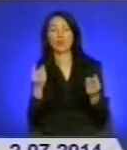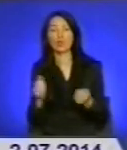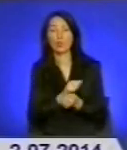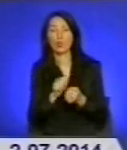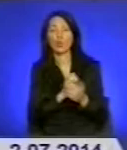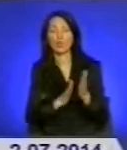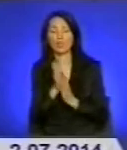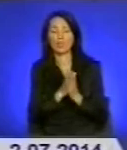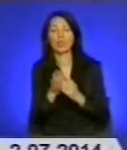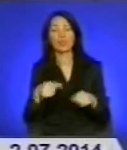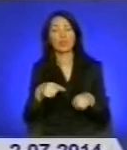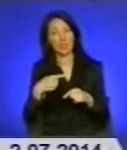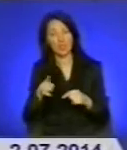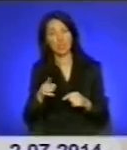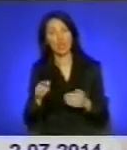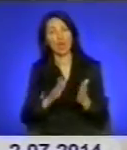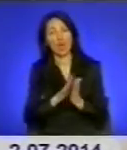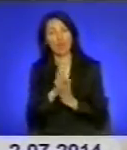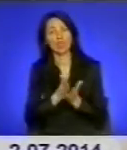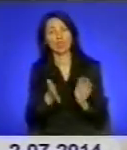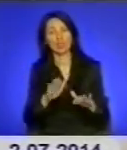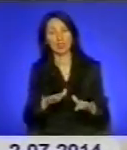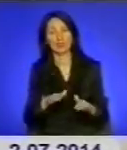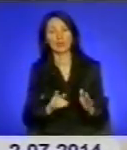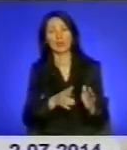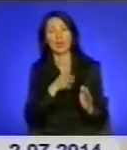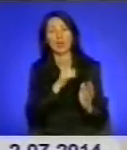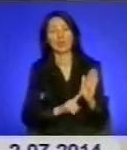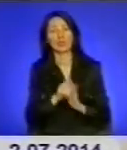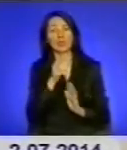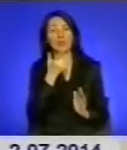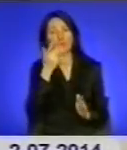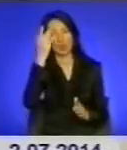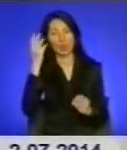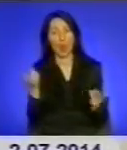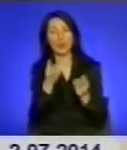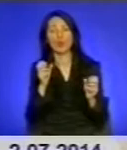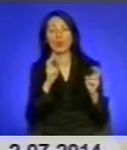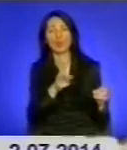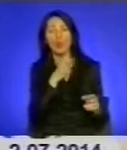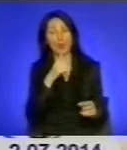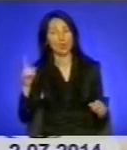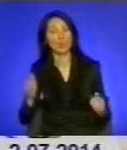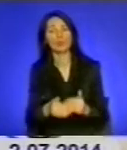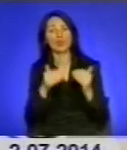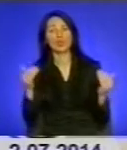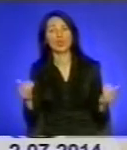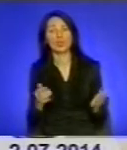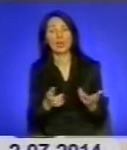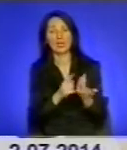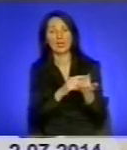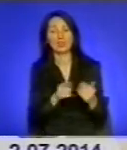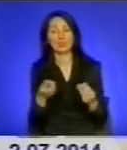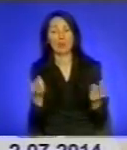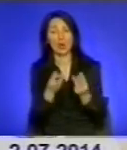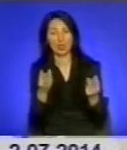трави та інших рослинних залишків з настанням літнього пожежонебезпечного періоду зростає кількість пожеж які виникають на відкритій території